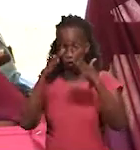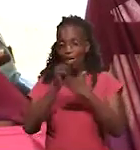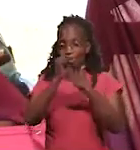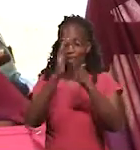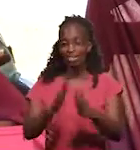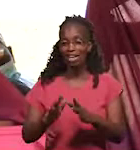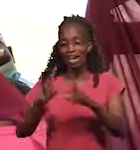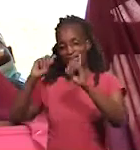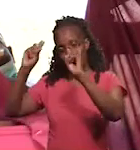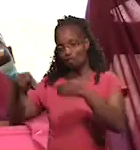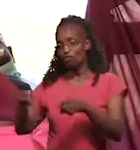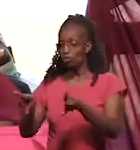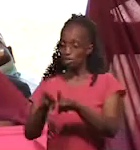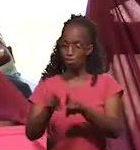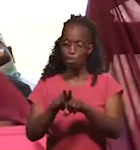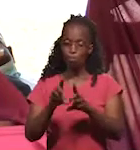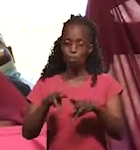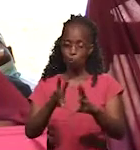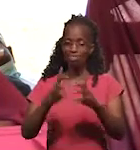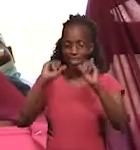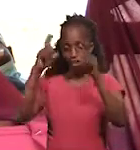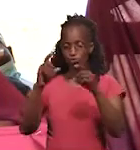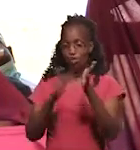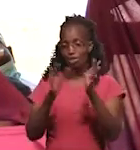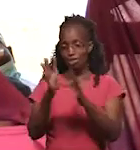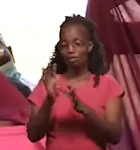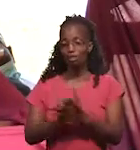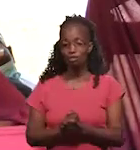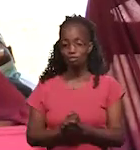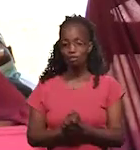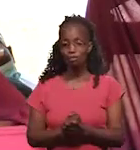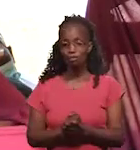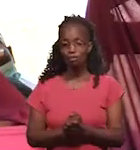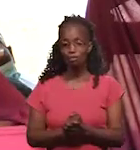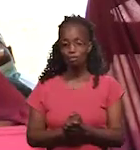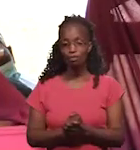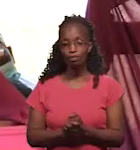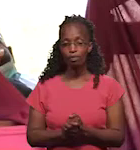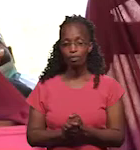leader, wanakataa. Vile walikataa Yesu tu. Yeah?